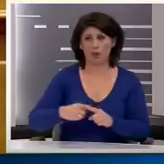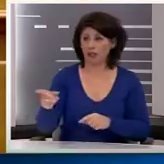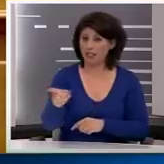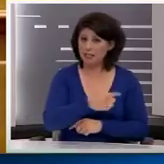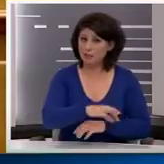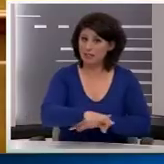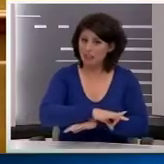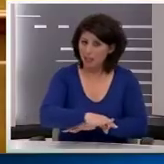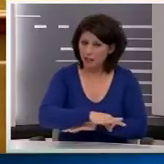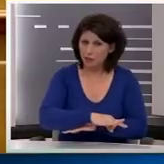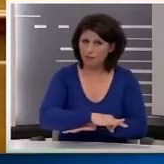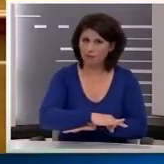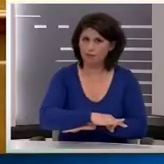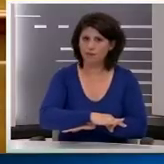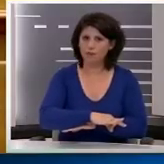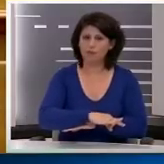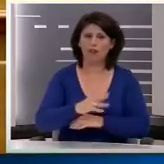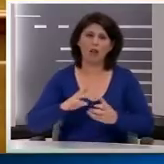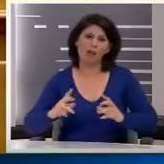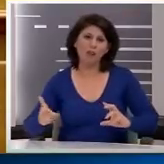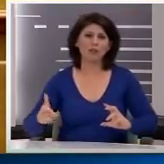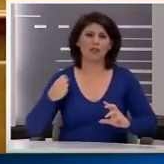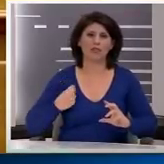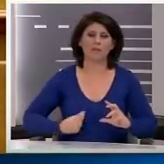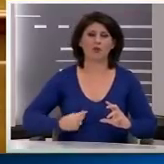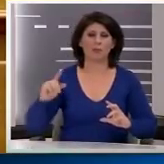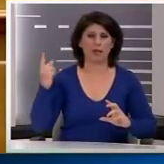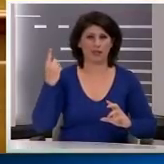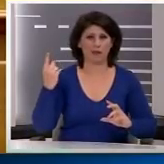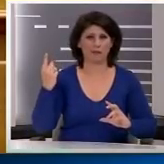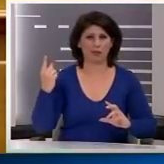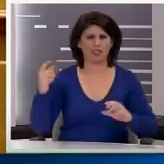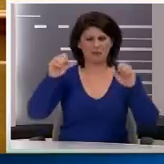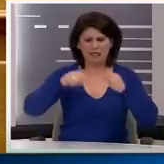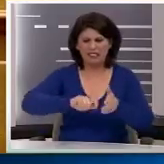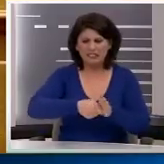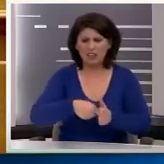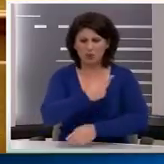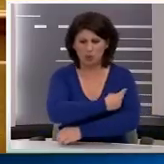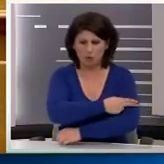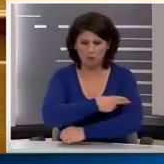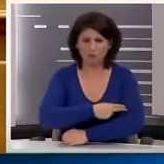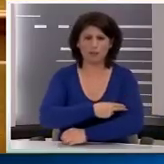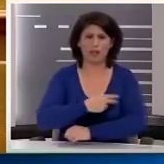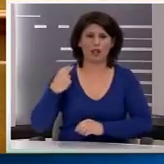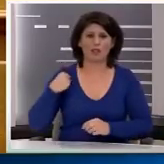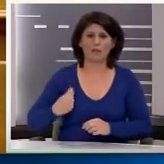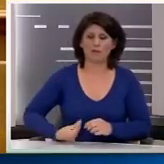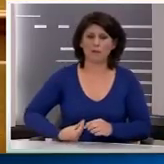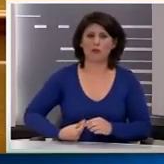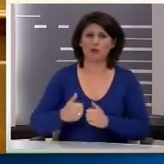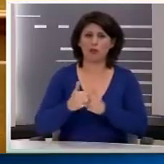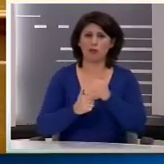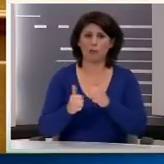με σχέδιο αποδιοργανώνετε τη δημόσια περίθαλψη, κλείνατε νοσοκομεία, κλείνατε δημόσιες δομές